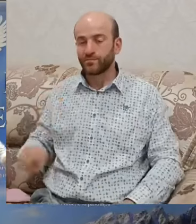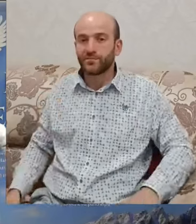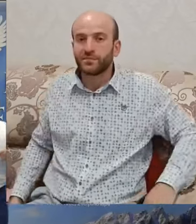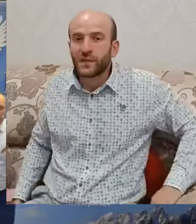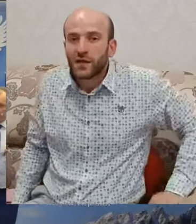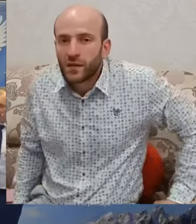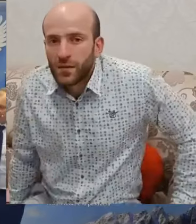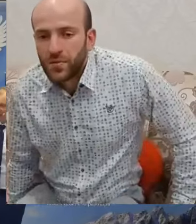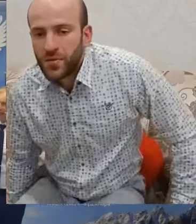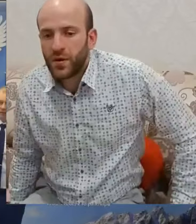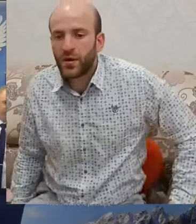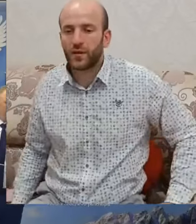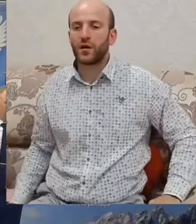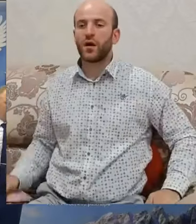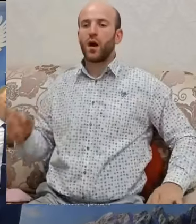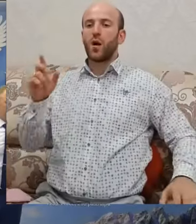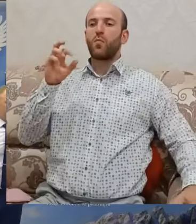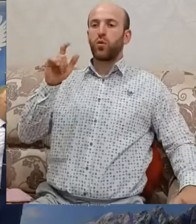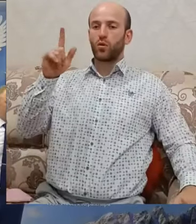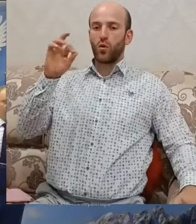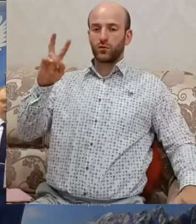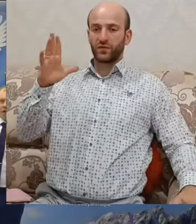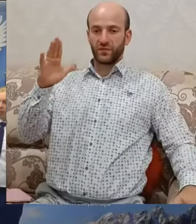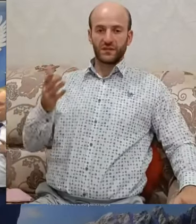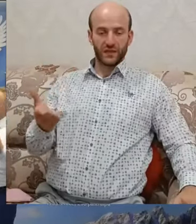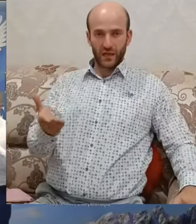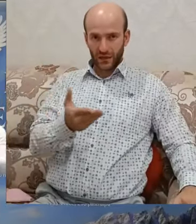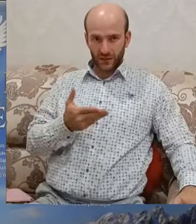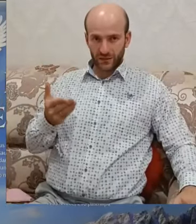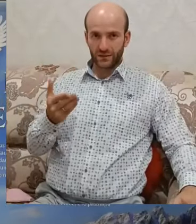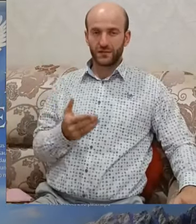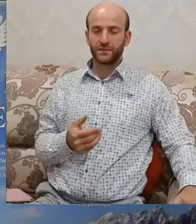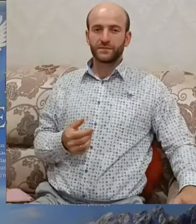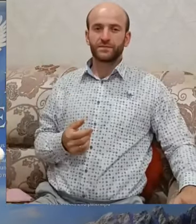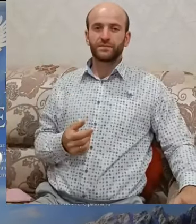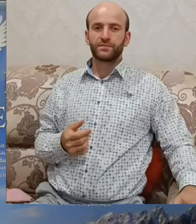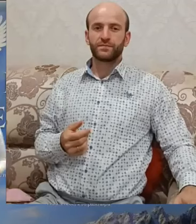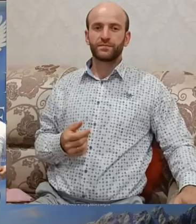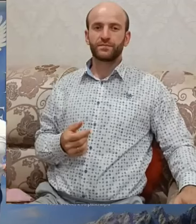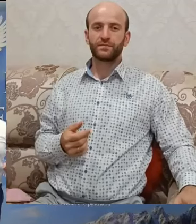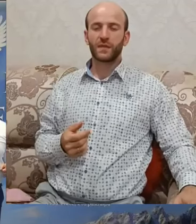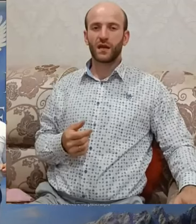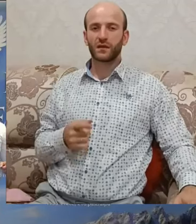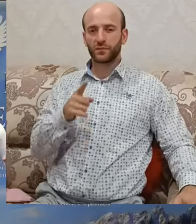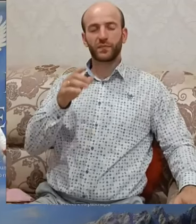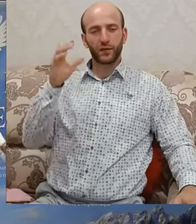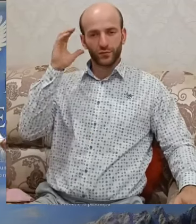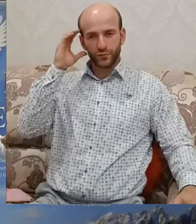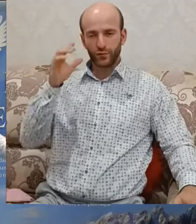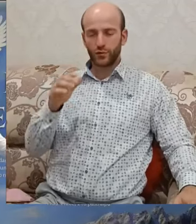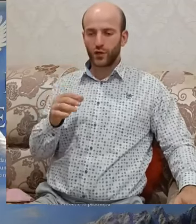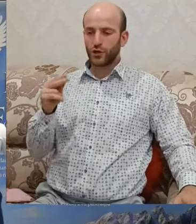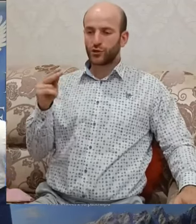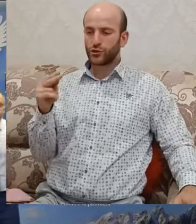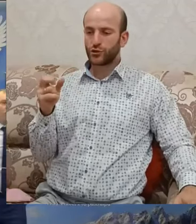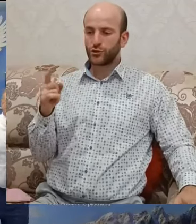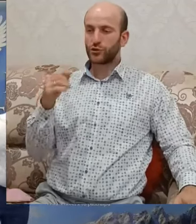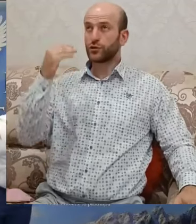его Dievas самого. Mumise. Бог в нас. Klausykite. Послушайте. Per savo vakaro šviesą. Через свой вечерний свет.